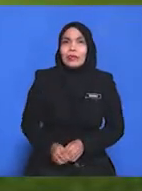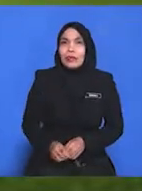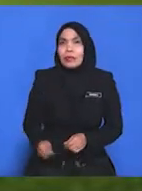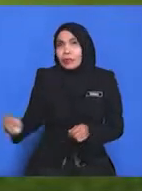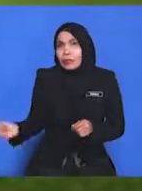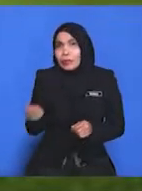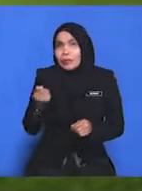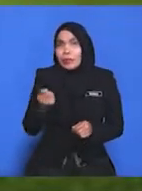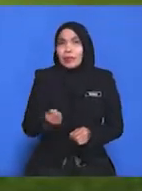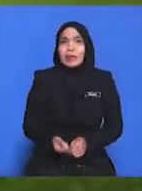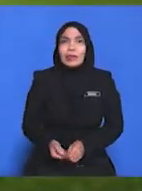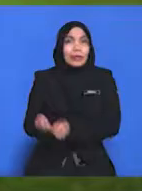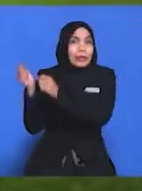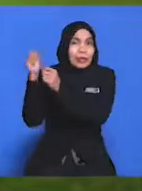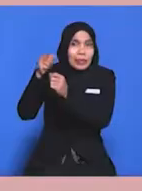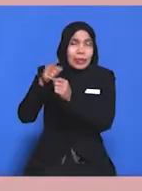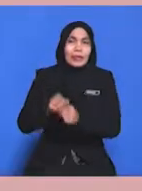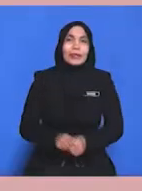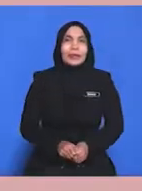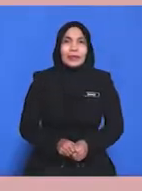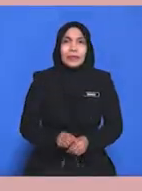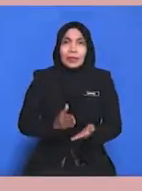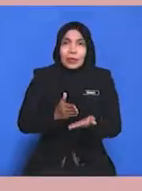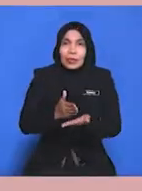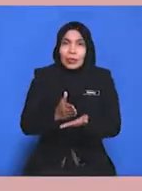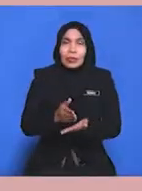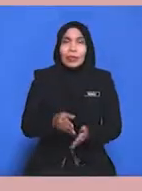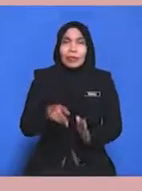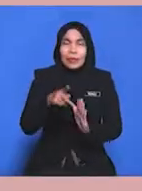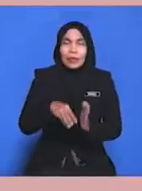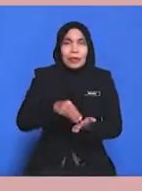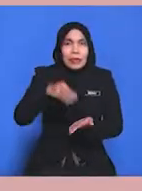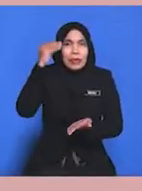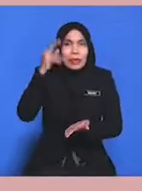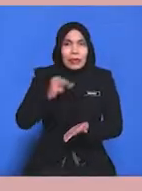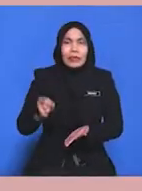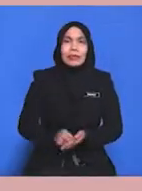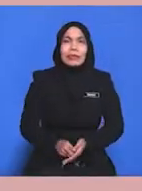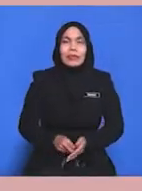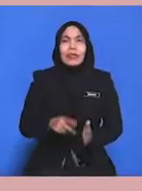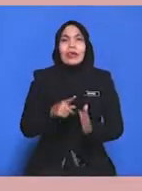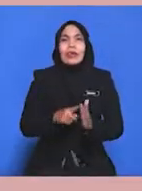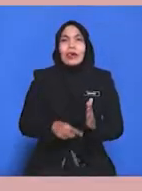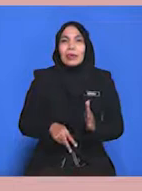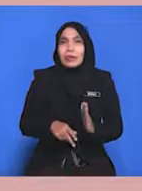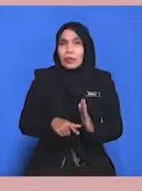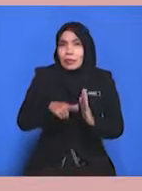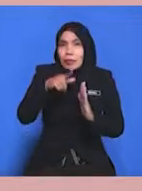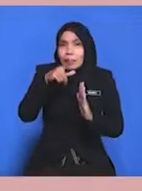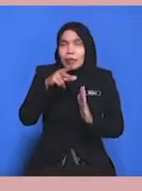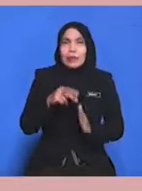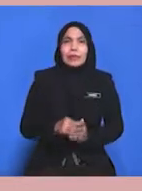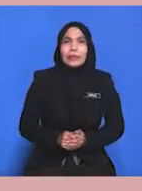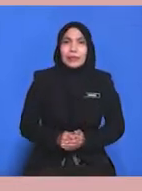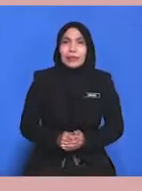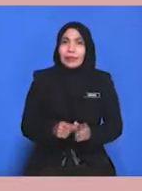Kita teruskan pembelajaran kita dengan apa kelebihan menggunakan sistem kalah mati ini. Yang